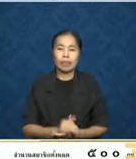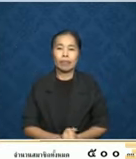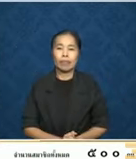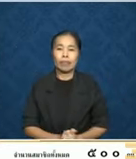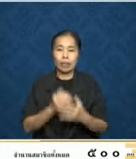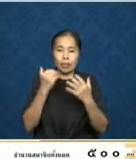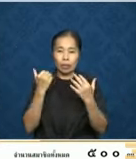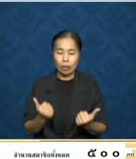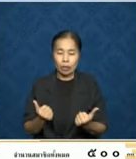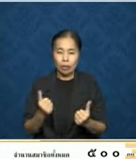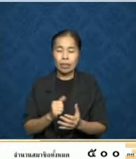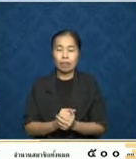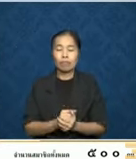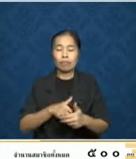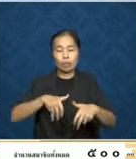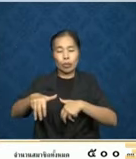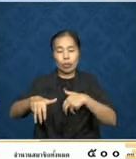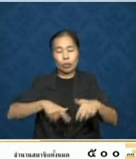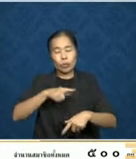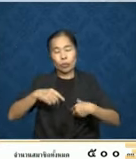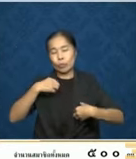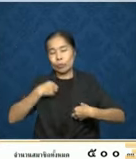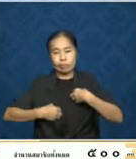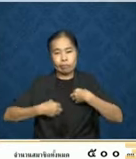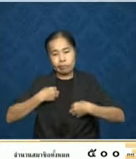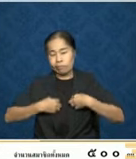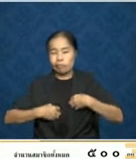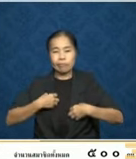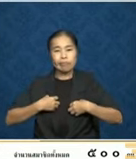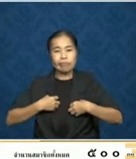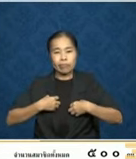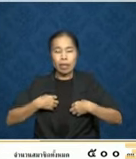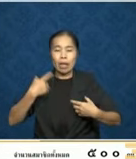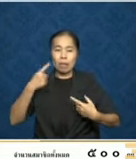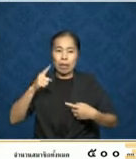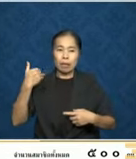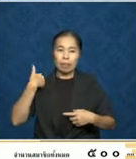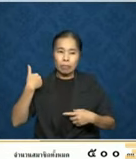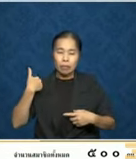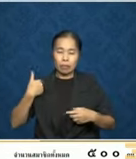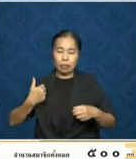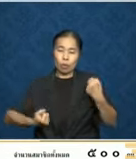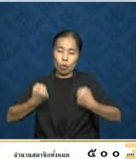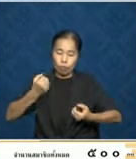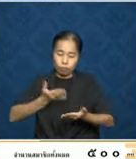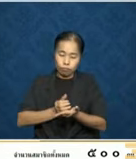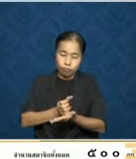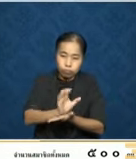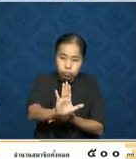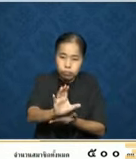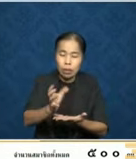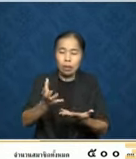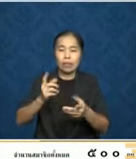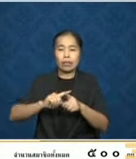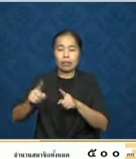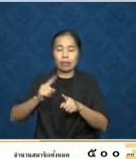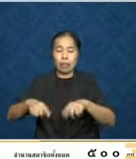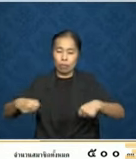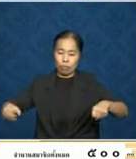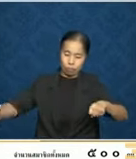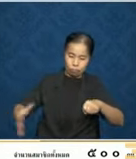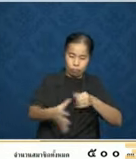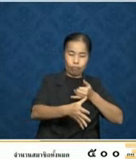ประชาชนก็ได้รับความเดือดร้อนอุบัติเหตุจากการลื่นถนนลื่นนะครับแล้วก็มีอุบัติเหตุเกิดขึ้นนะครับ